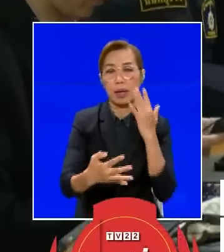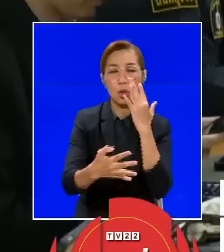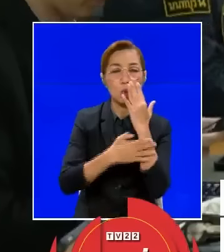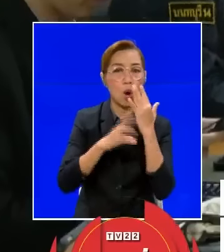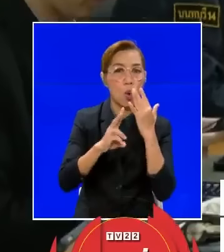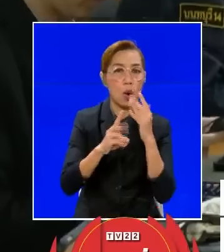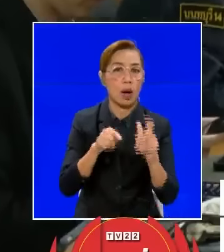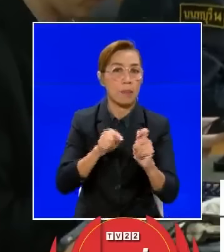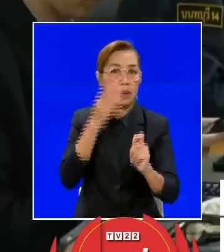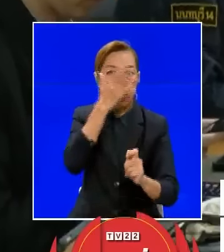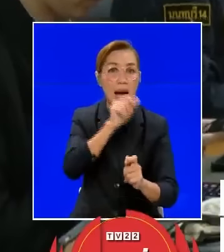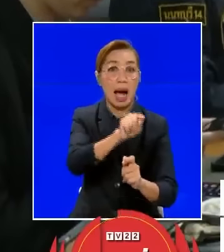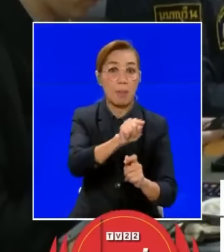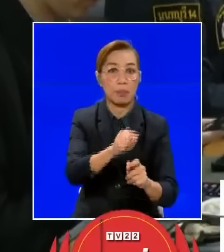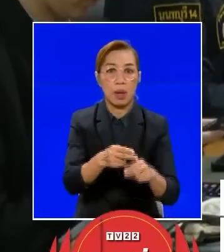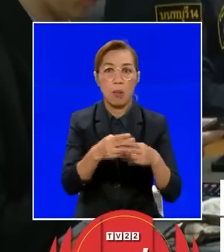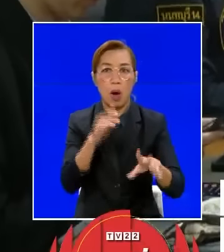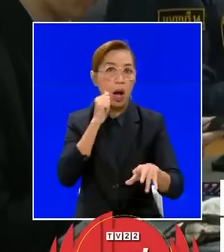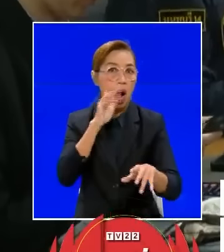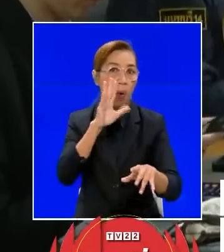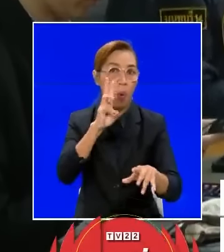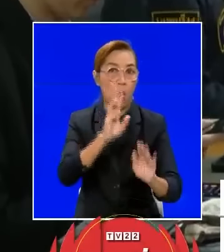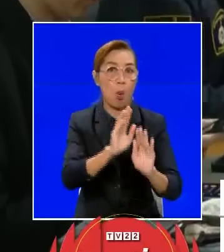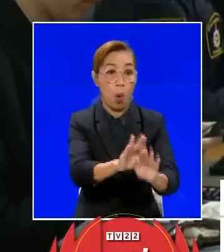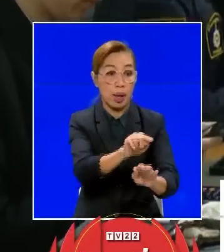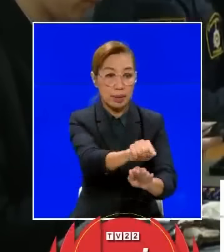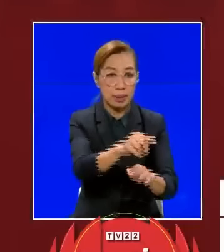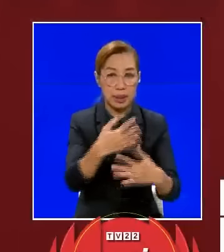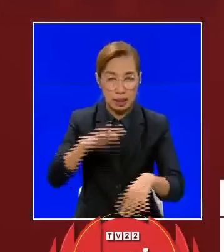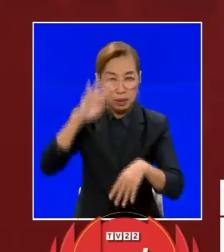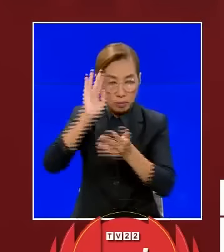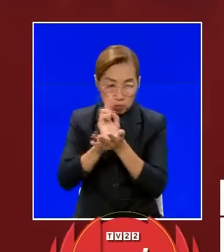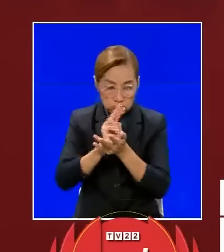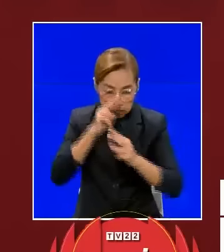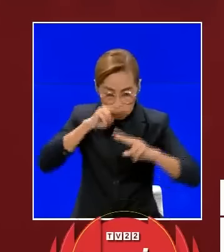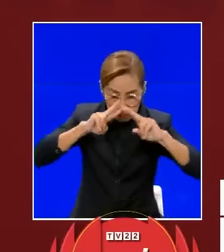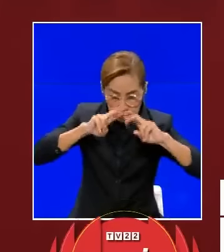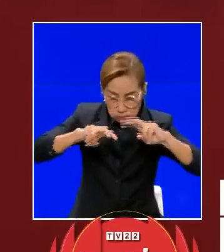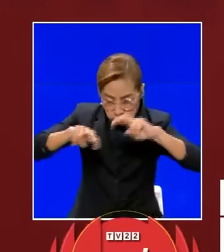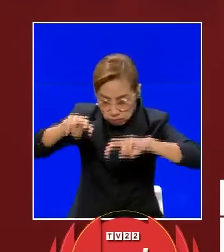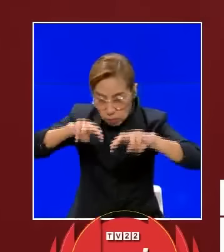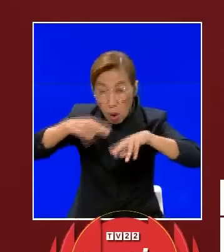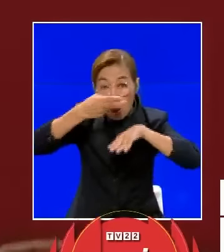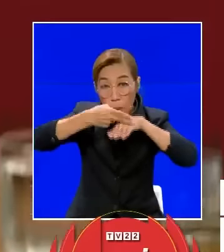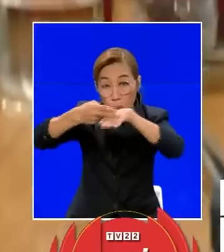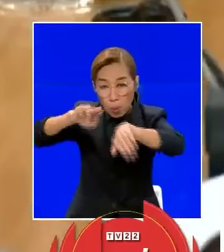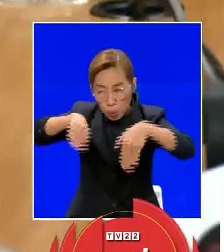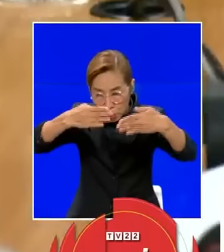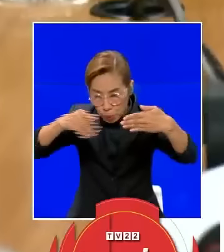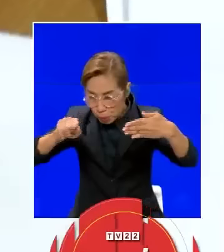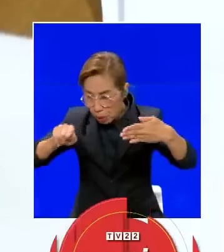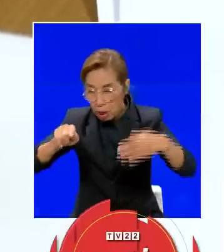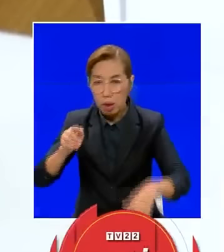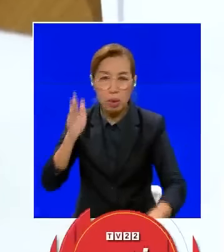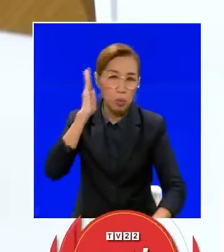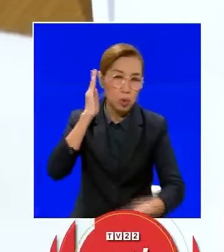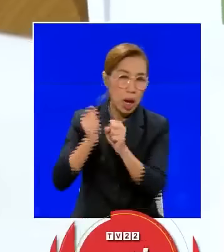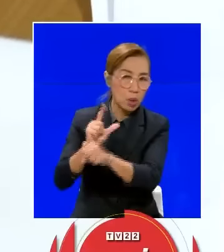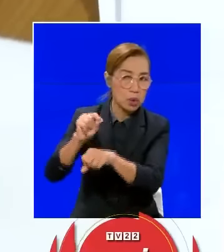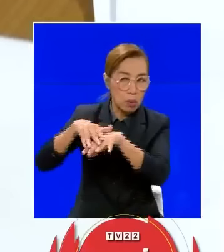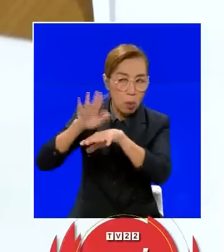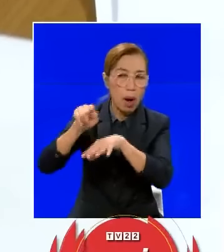มานานถึง5วันนะครับและภายหลังจากที่ตำรวจแกะรอยไล่ล่าจากกล้องวงจรปิดก็ทราบนะครับว่ามีชายอายุมากกว่า20